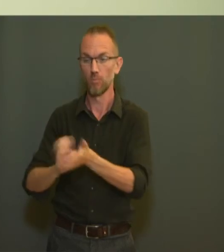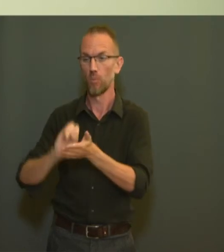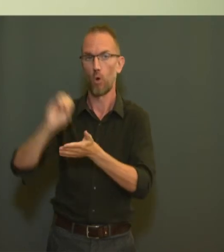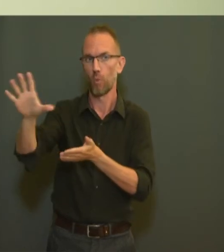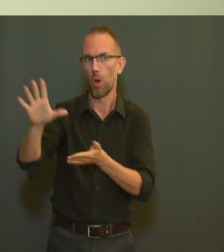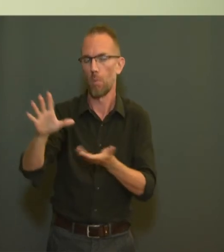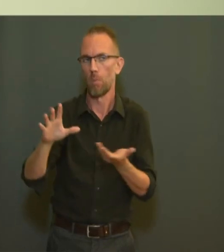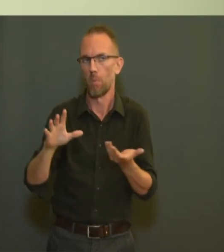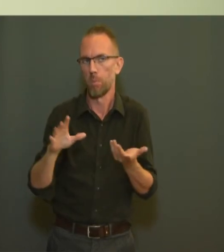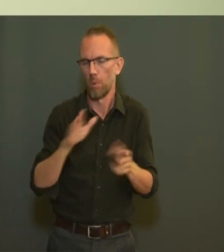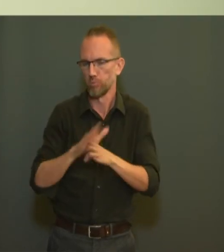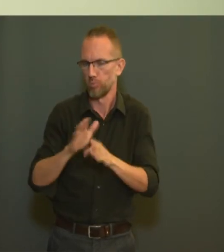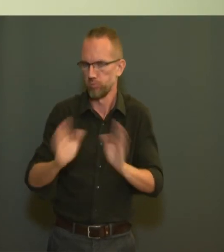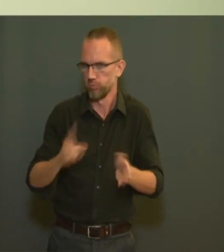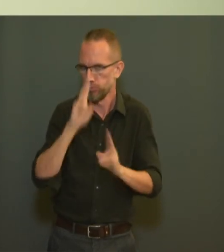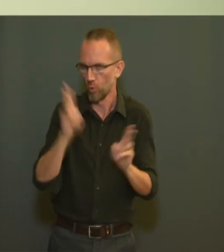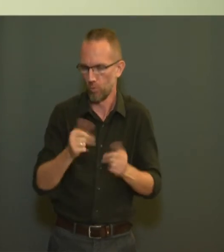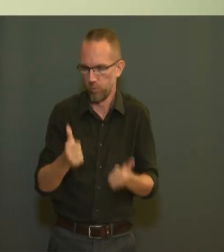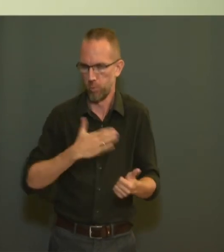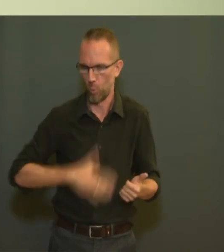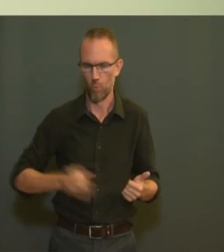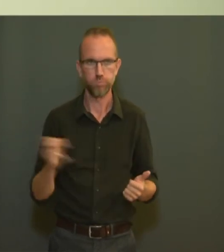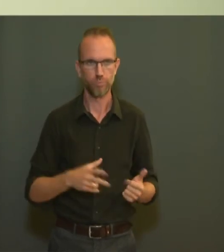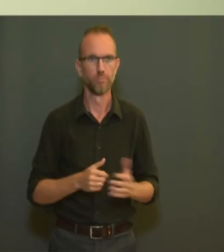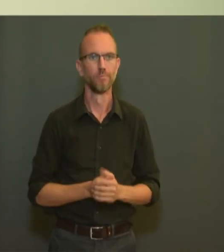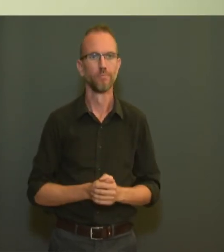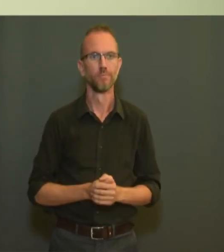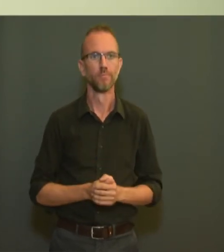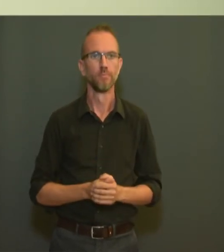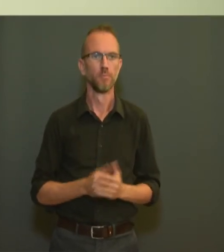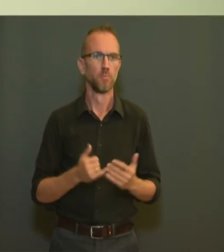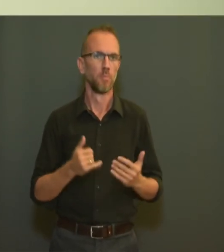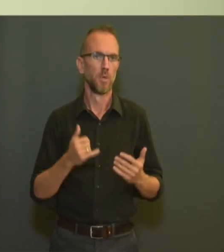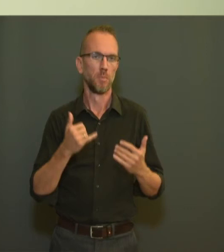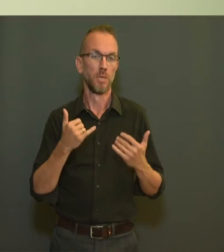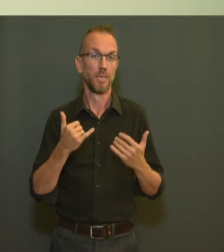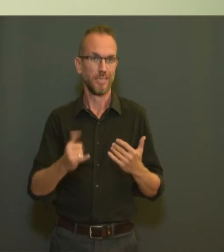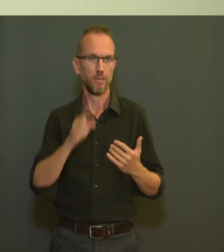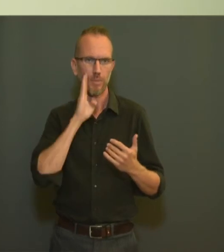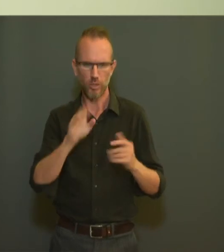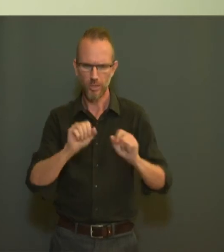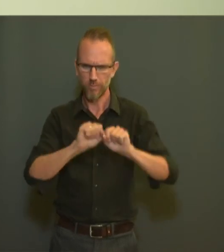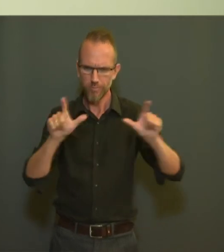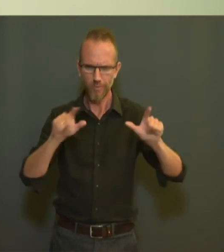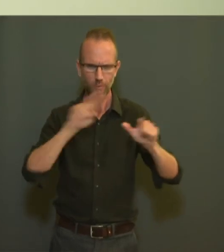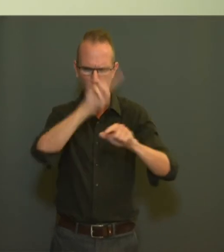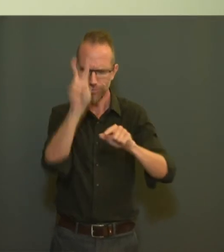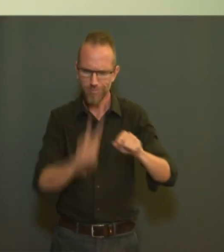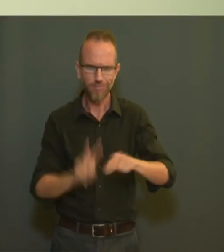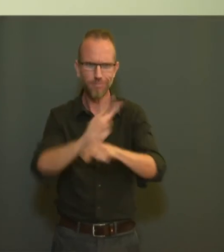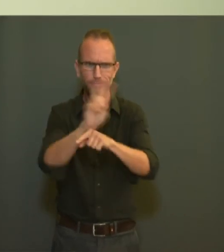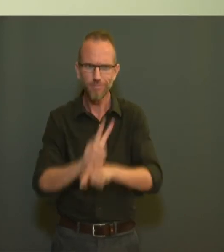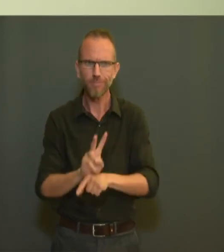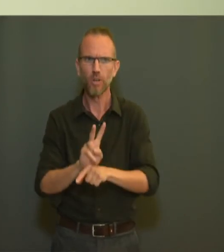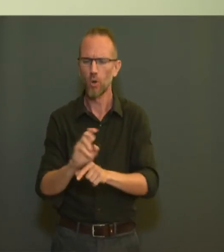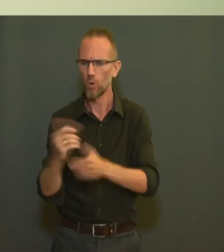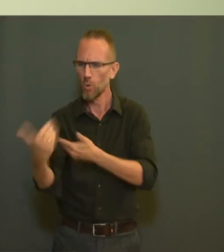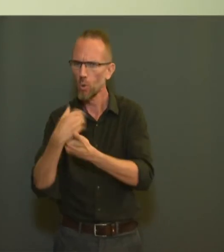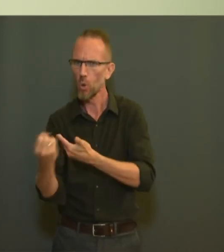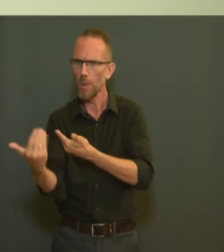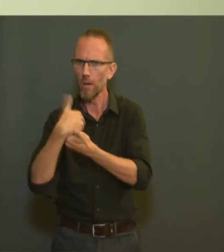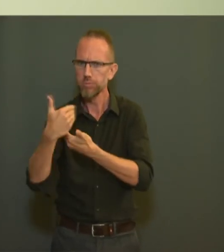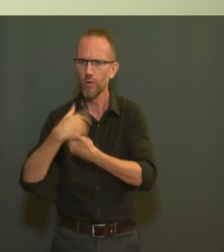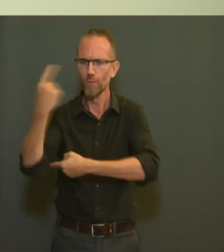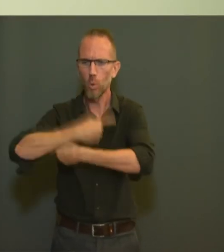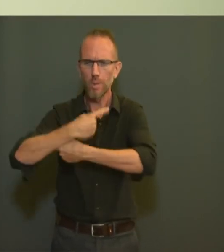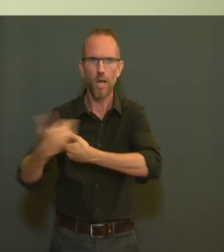être ainsi consulté par les autorités si vous êtes contrôlé à votre entrée dans le pays. Je veux dire en passant